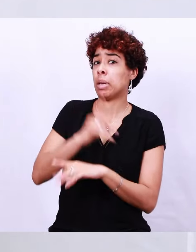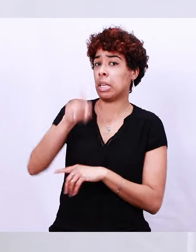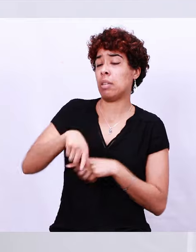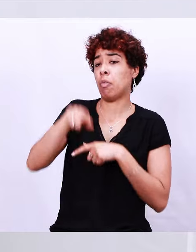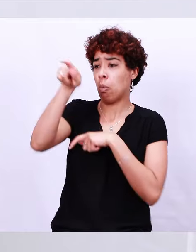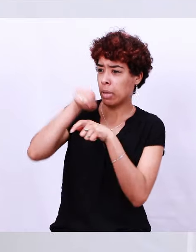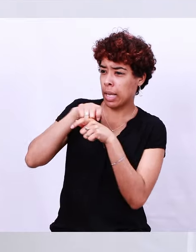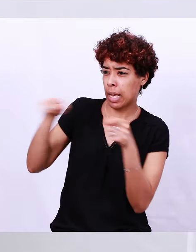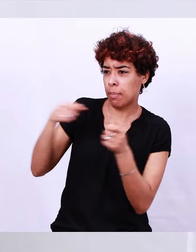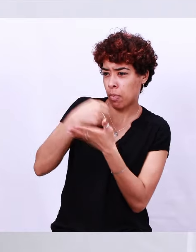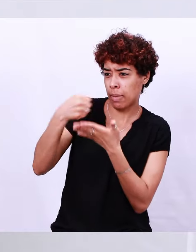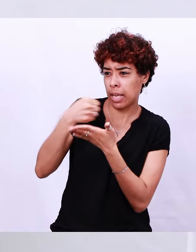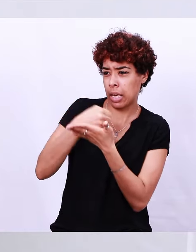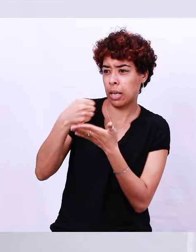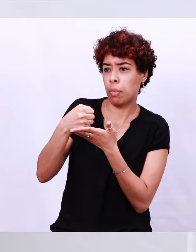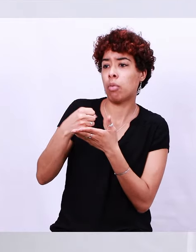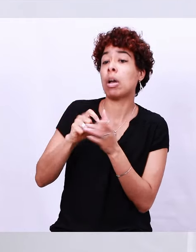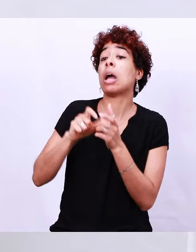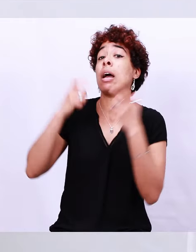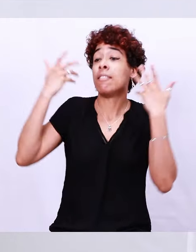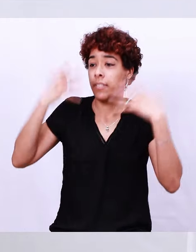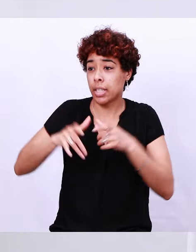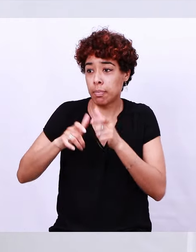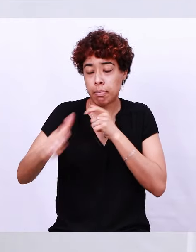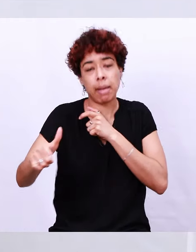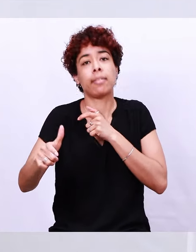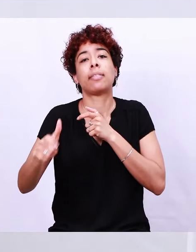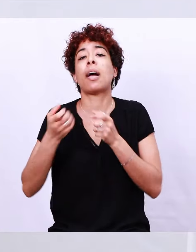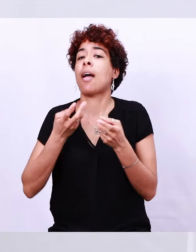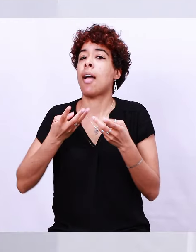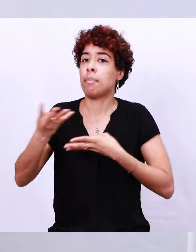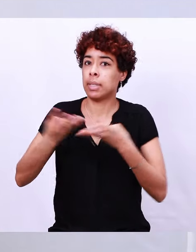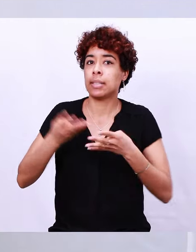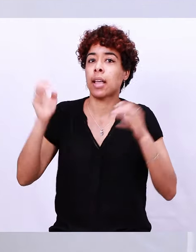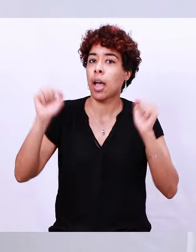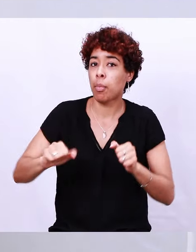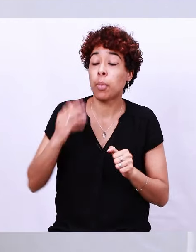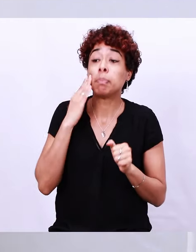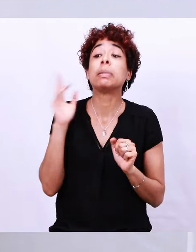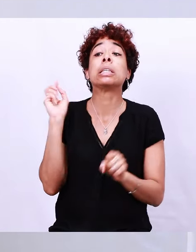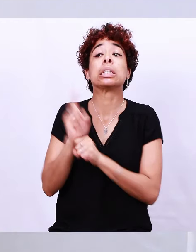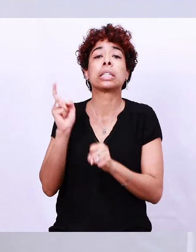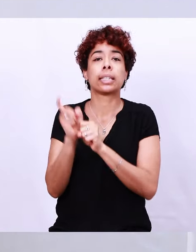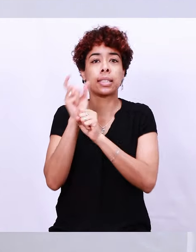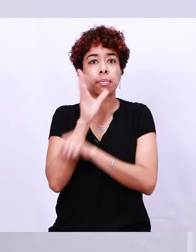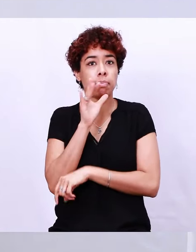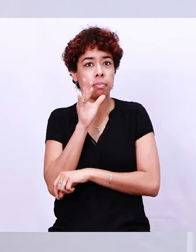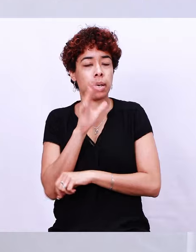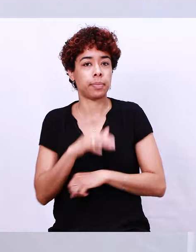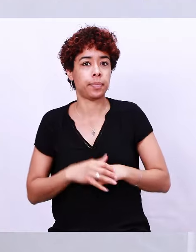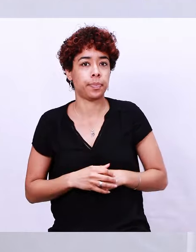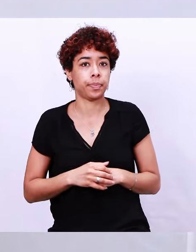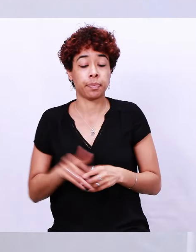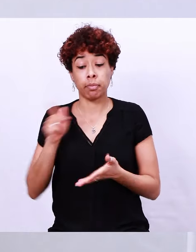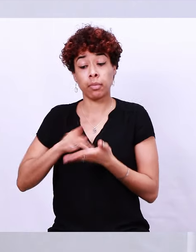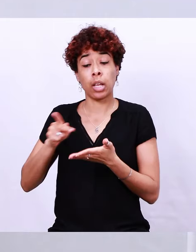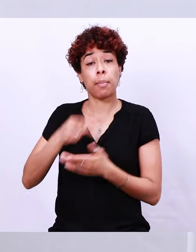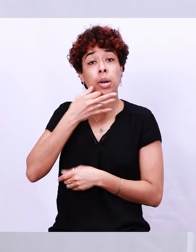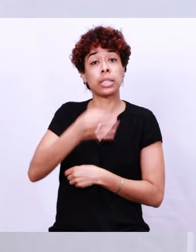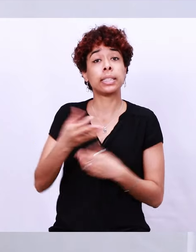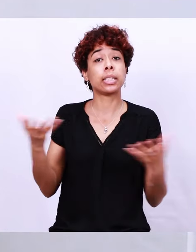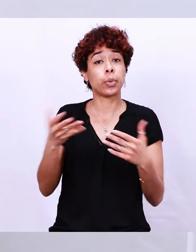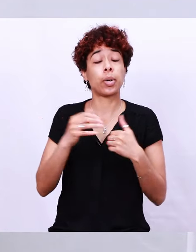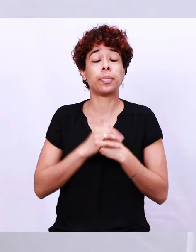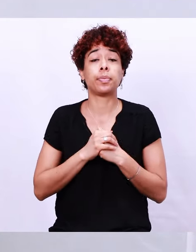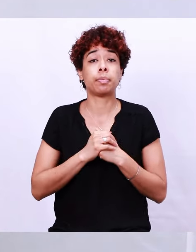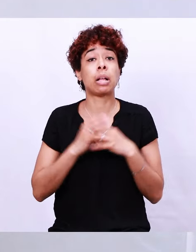exercent ensuite leur ministère s'ils sont sans reproche amen en clair Paul est en train de dire dans la